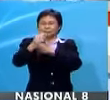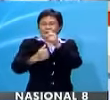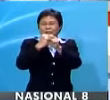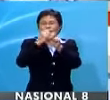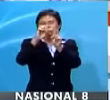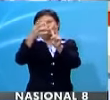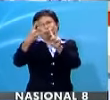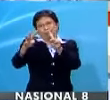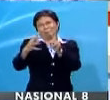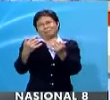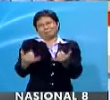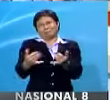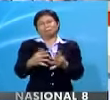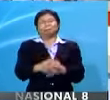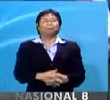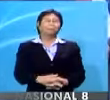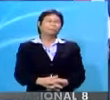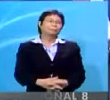tahun